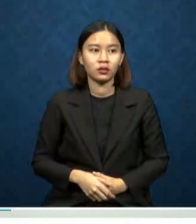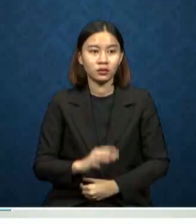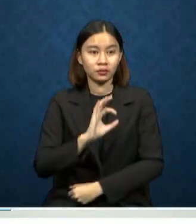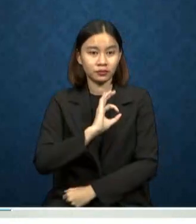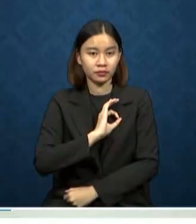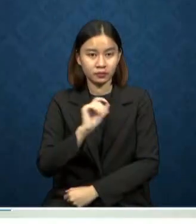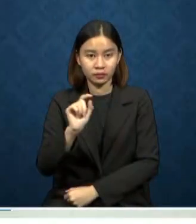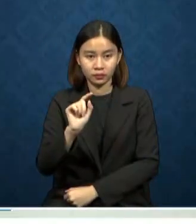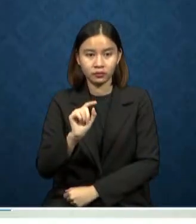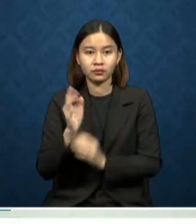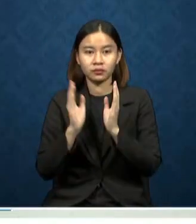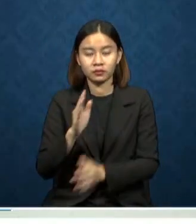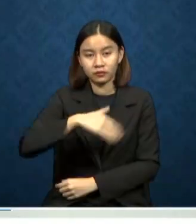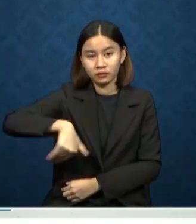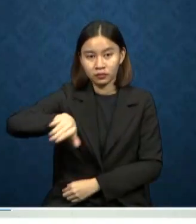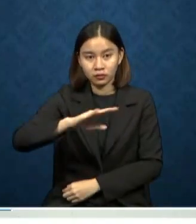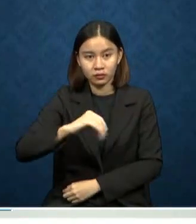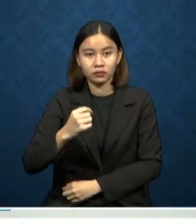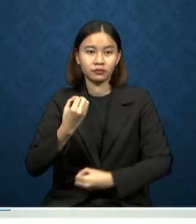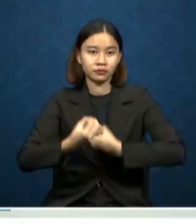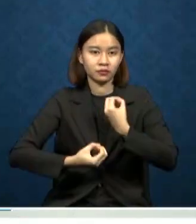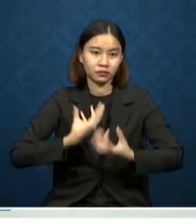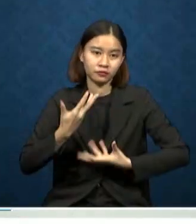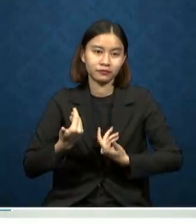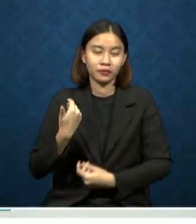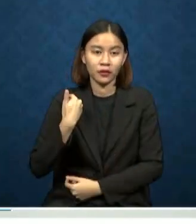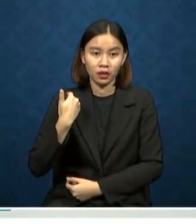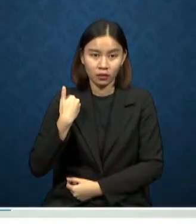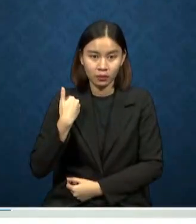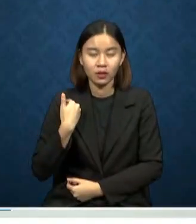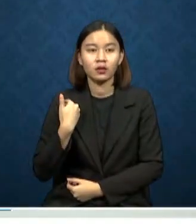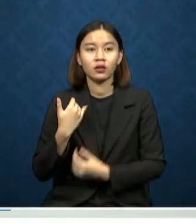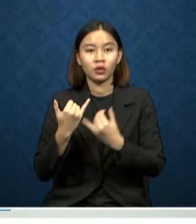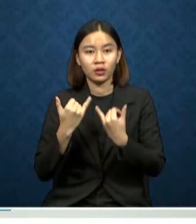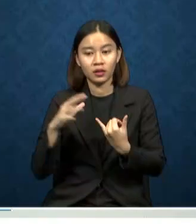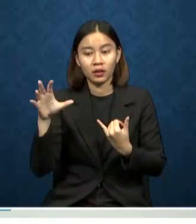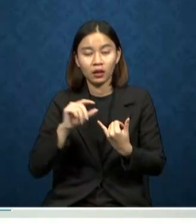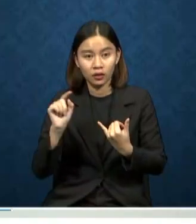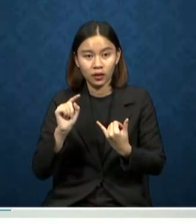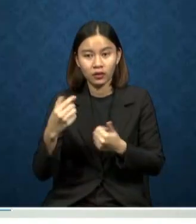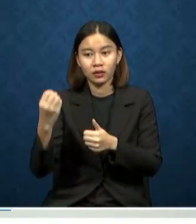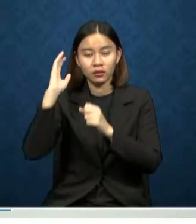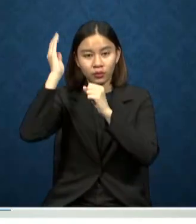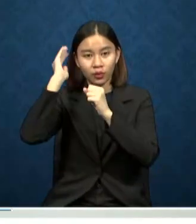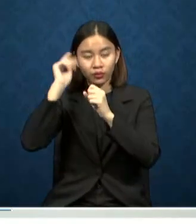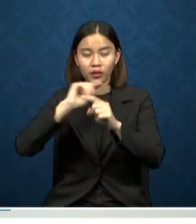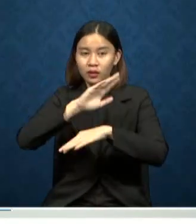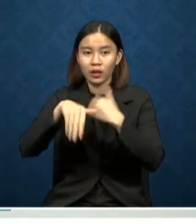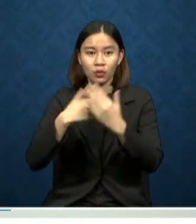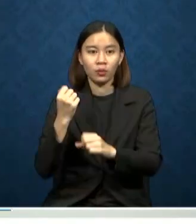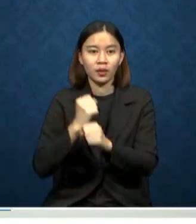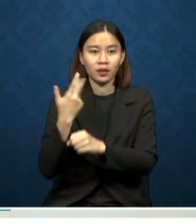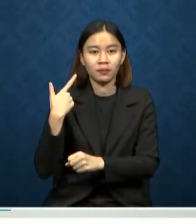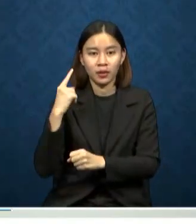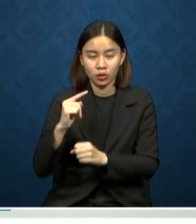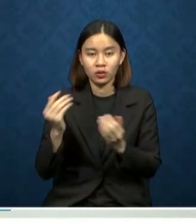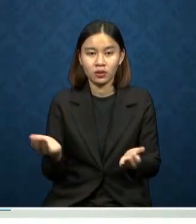สมาชิกทุกท่านที่ได้แสดงความคิดเห็นเหล่านี้เราจะเอานำสิ่งที่ท่านได้พูดทั้งหมดไปใช้ประโยชน์ในการ